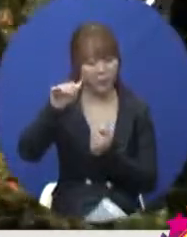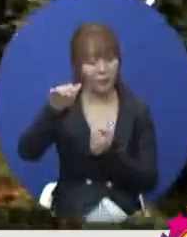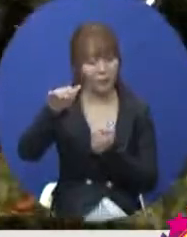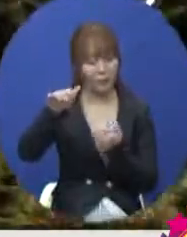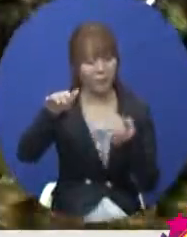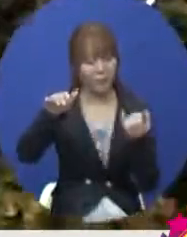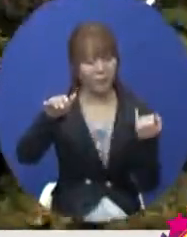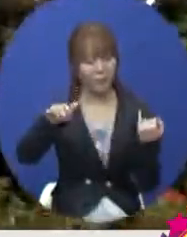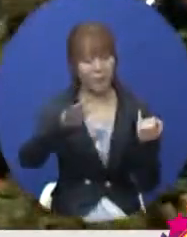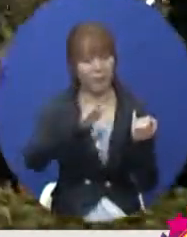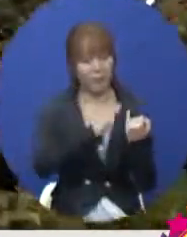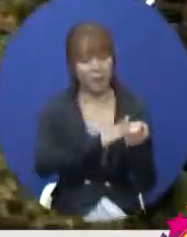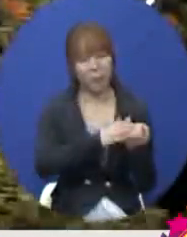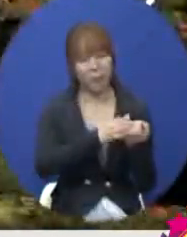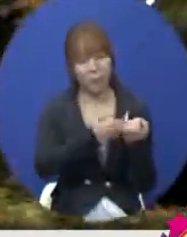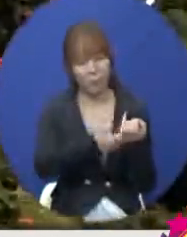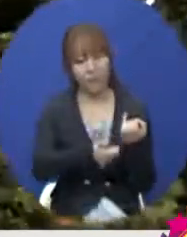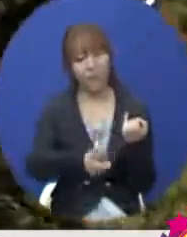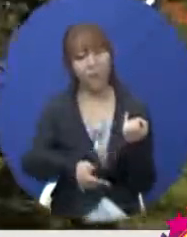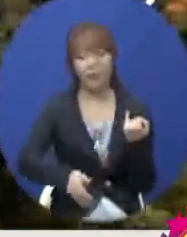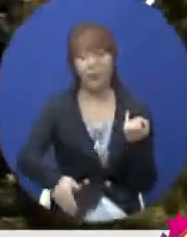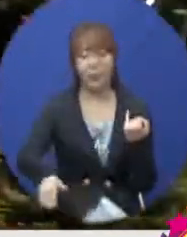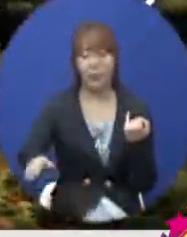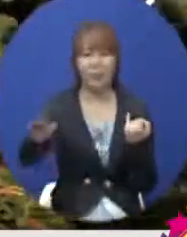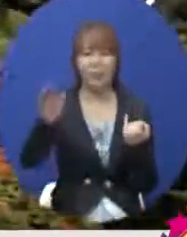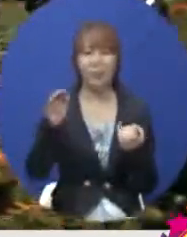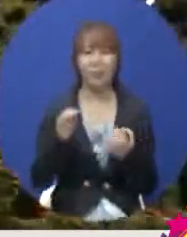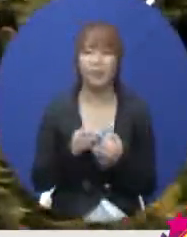그리움을 두고서